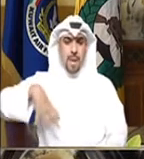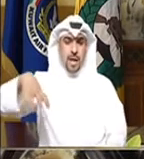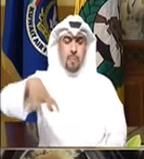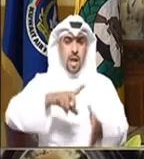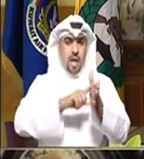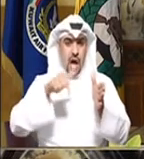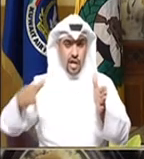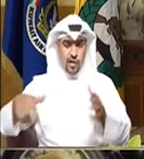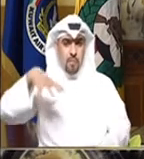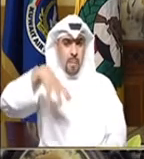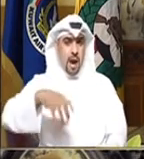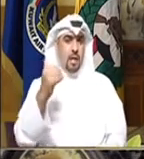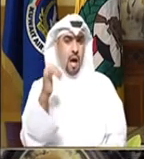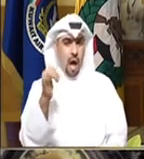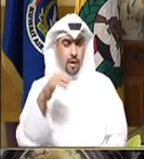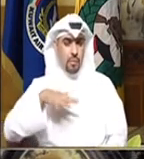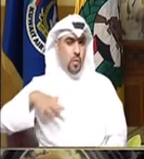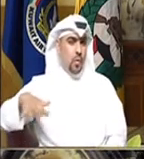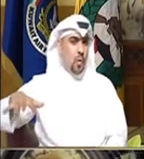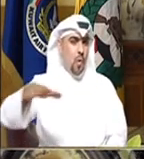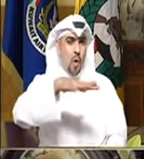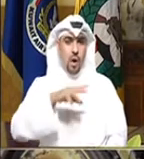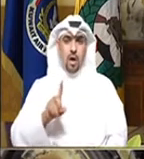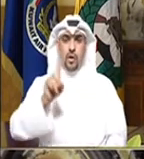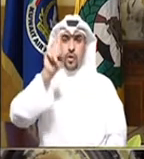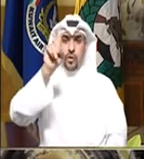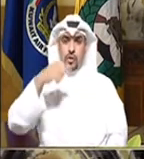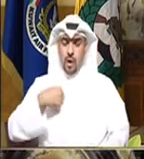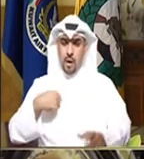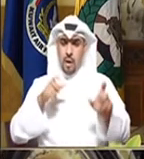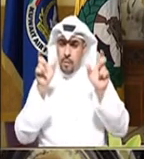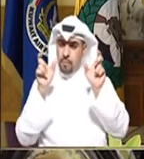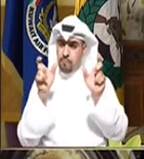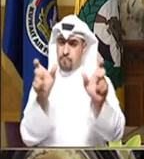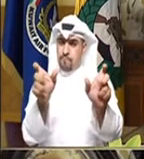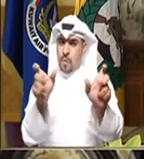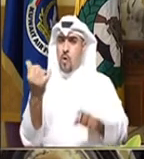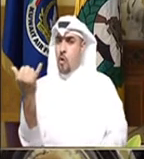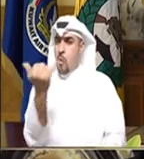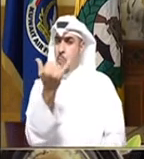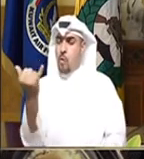حث مجلس الأمن والمجتمع الدولي لتحمل مسؤولياته